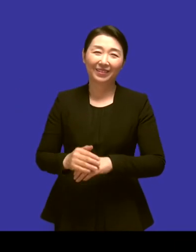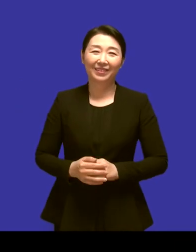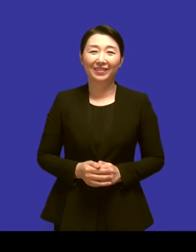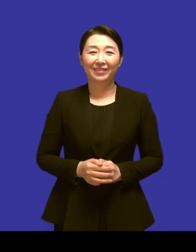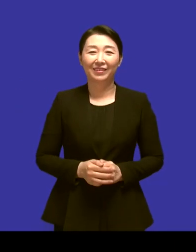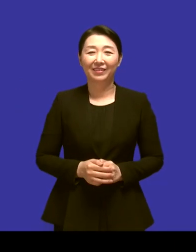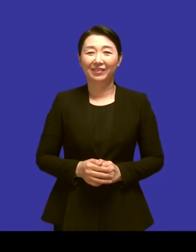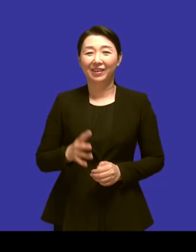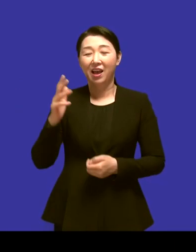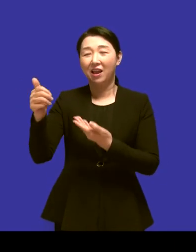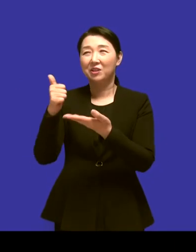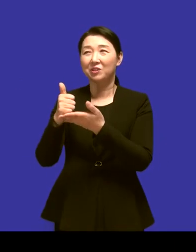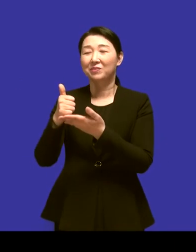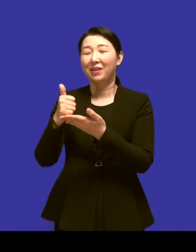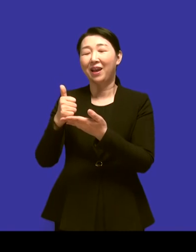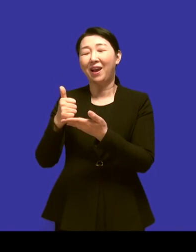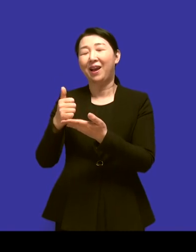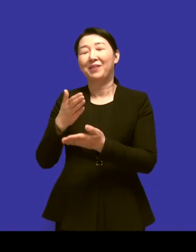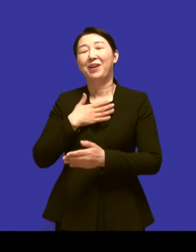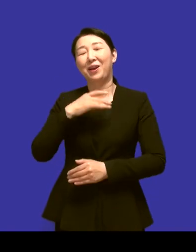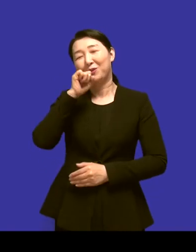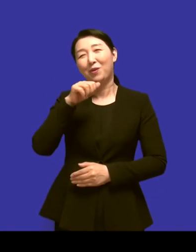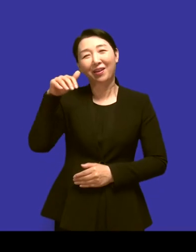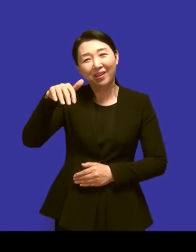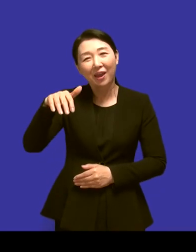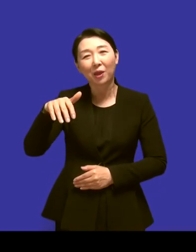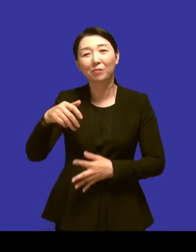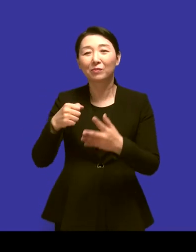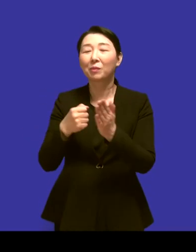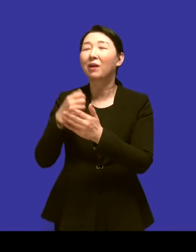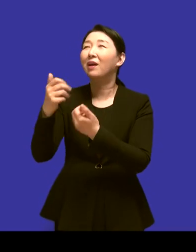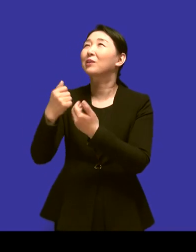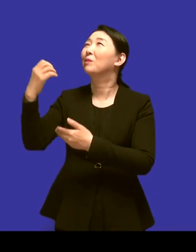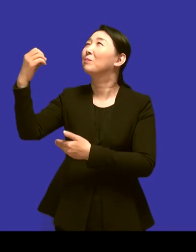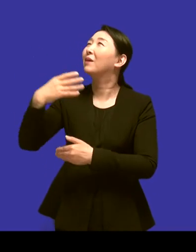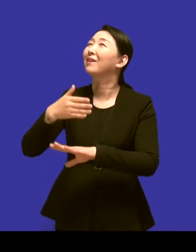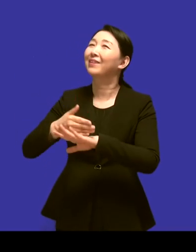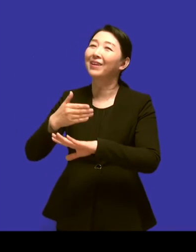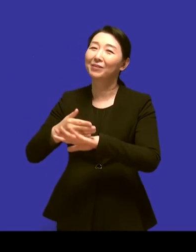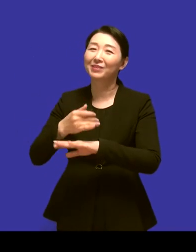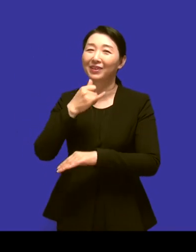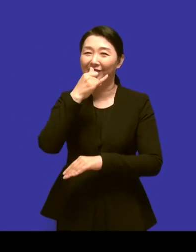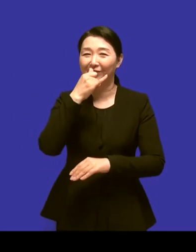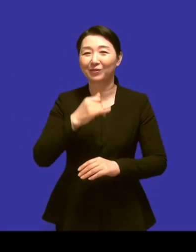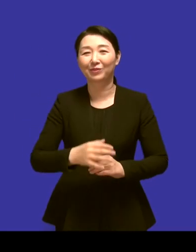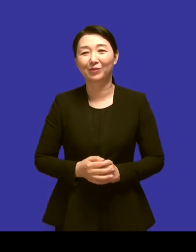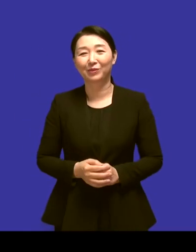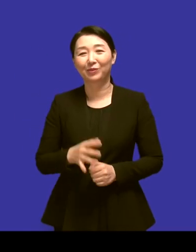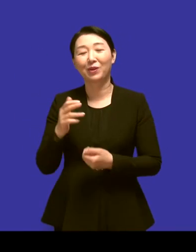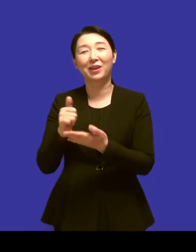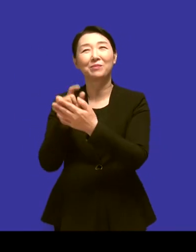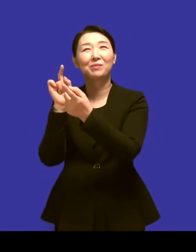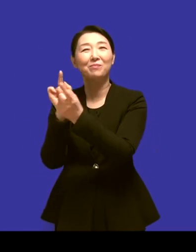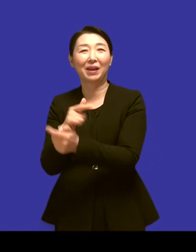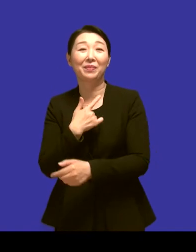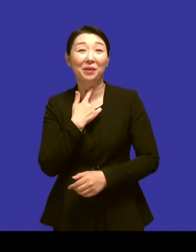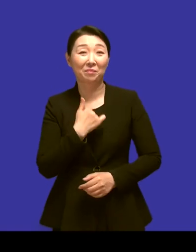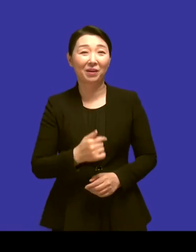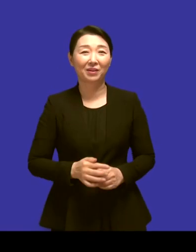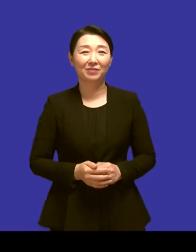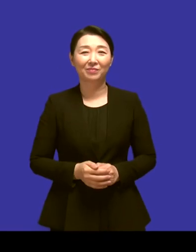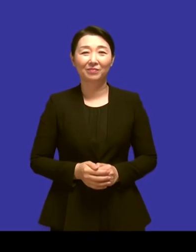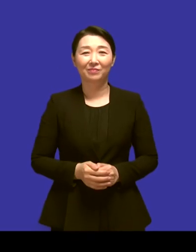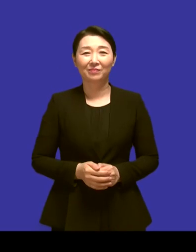일 랩인데 이러면서 이제 이러면서 이제 감사해하면서 이렇게 또 하나님을 그렇게 진하게 만났었던